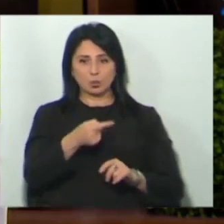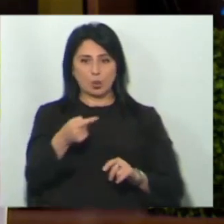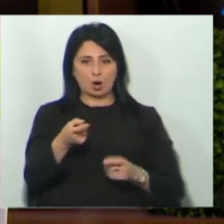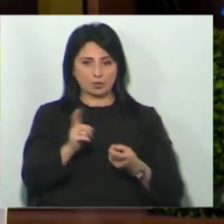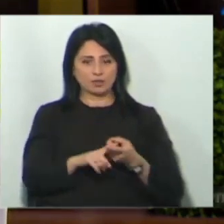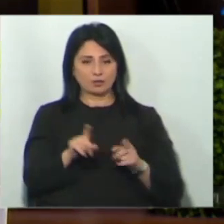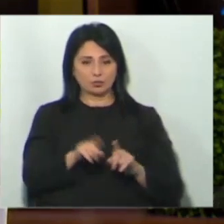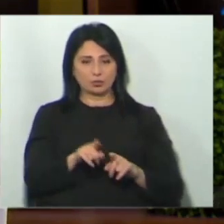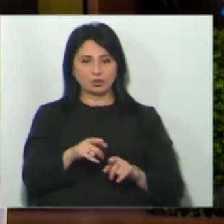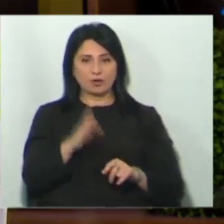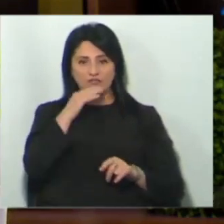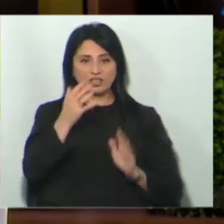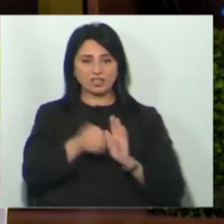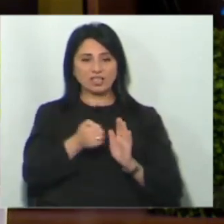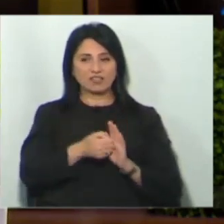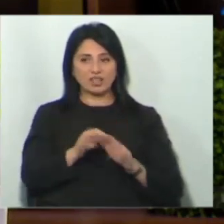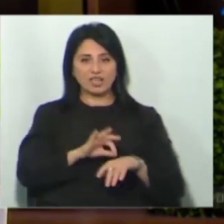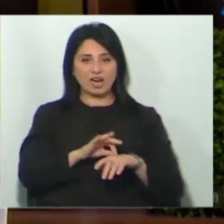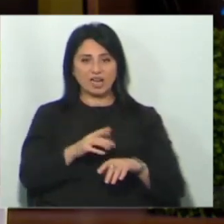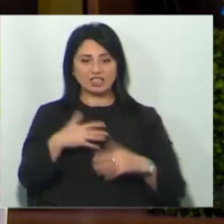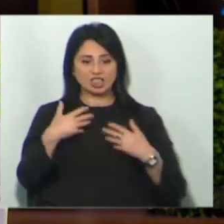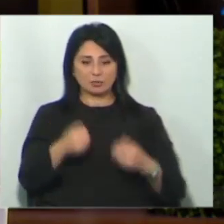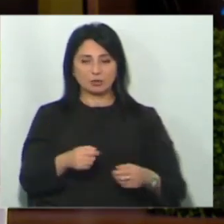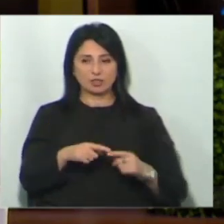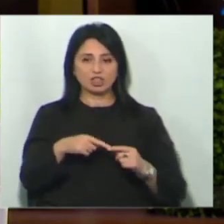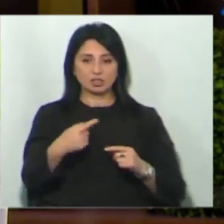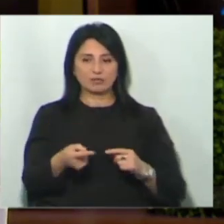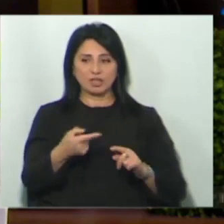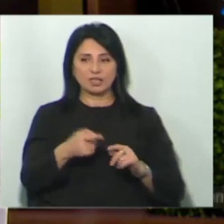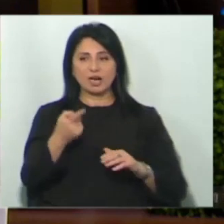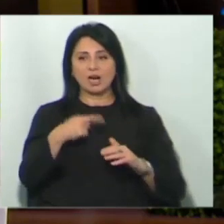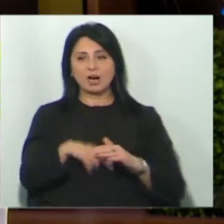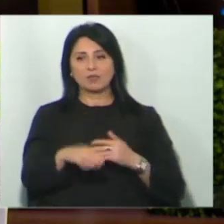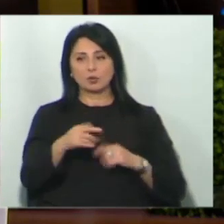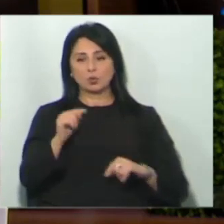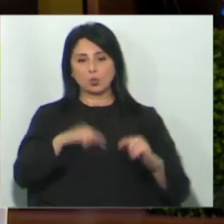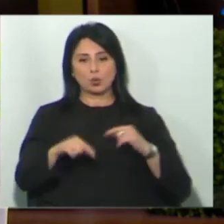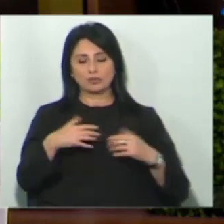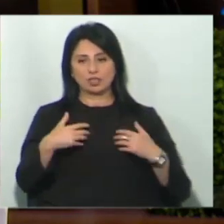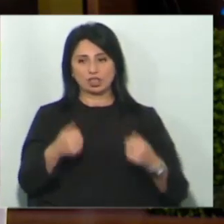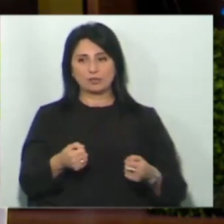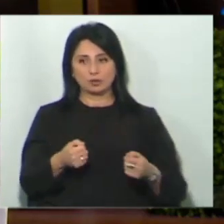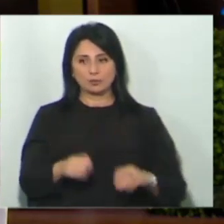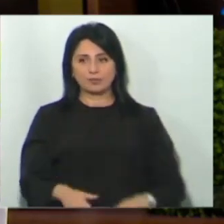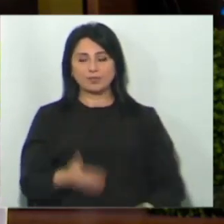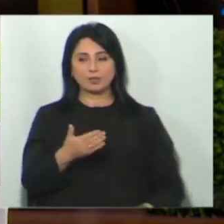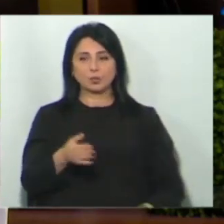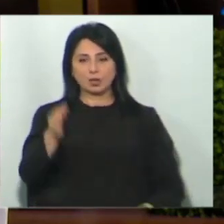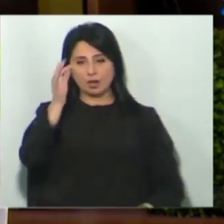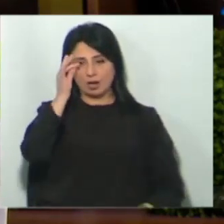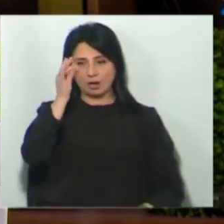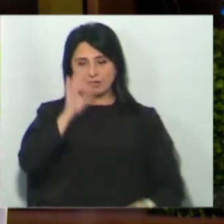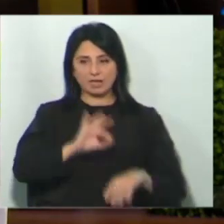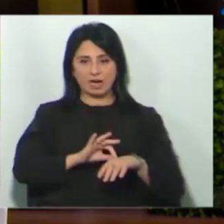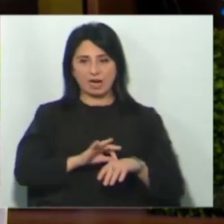უარყოფითად აისახება ვთქვათ კანის ჯამთელობაზე და შემდგომ აქედან გამომდინარე ორგანიზმის ჯამთელობაზე. თუ გავიხსენებთ,